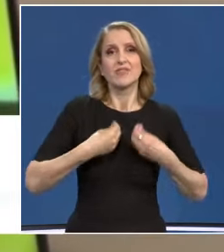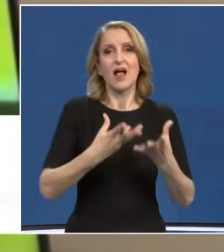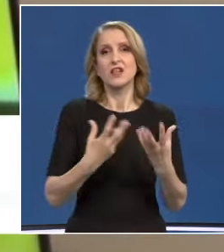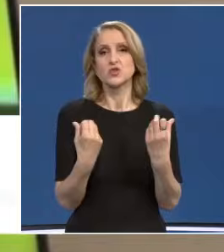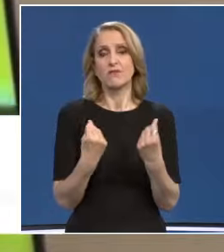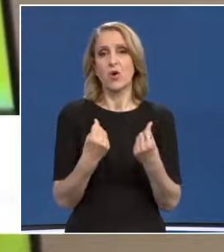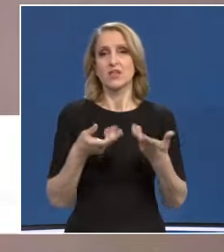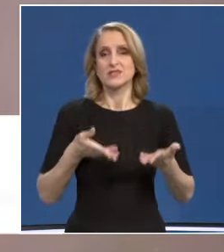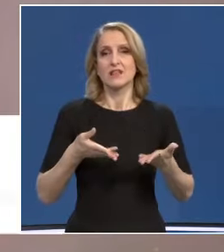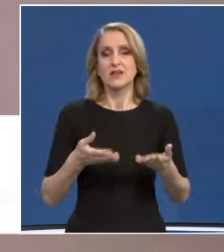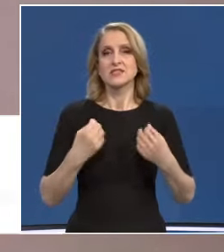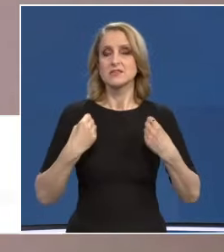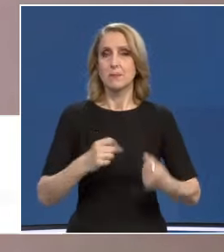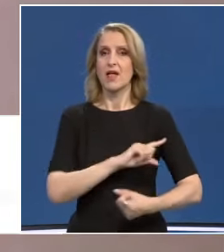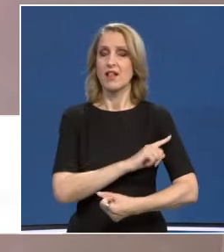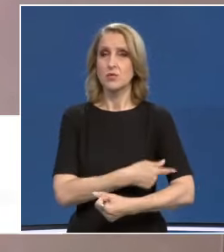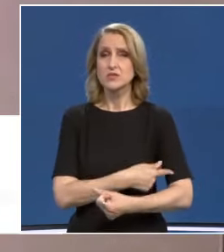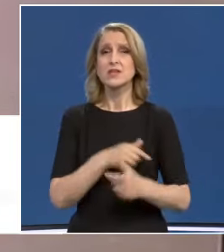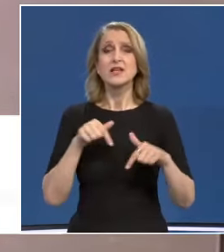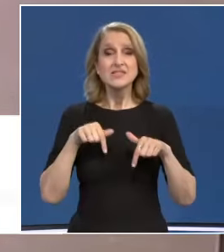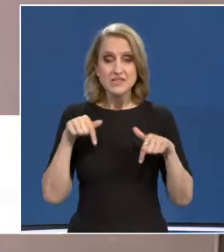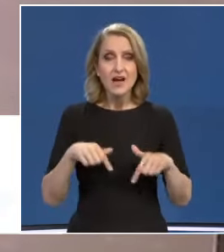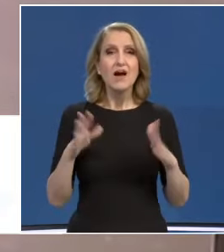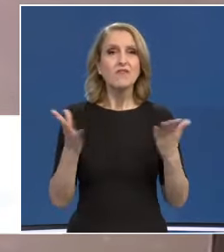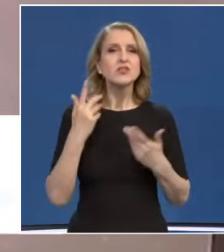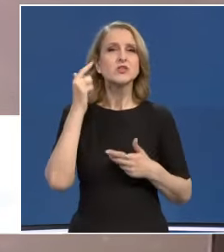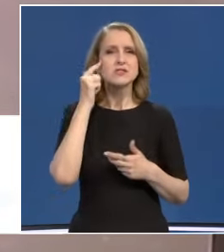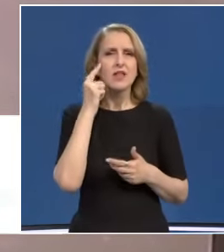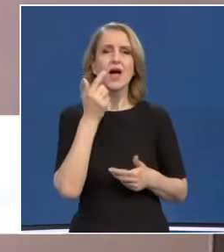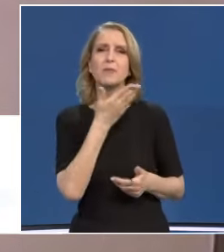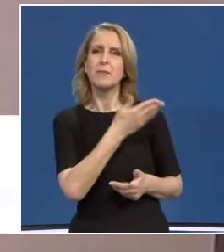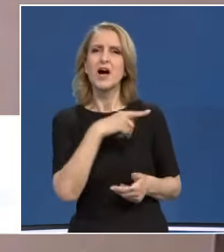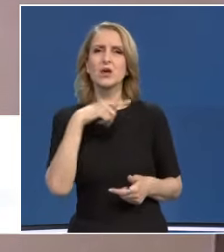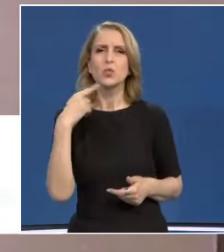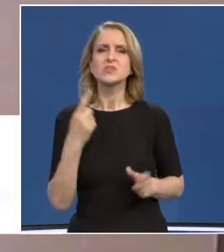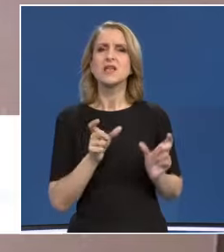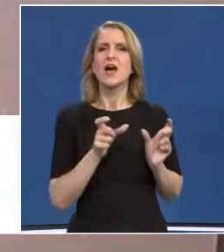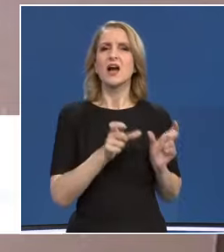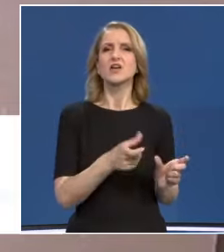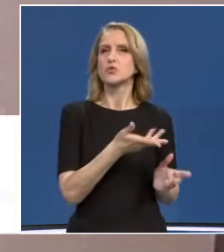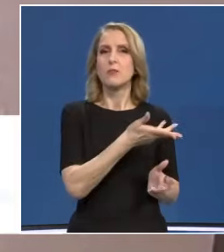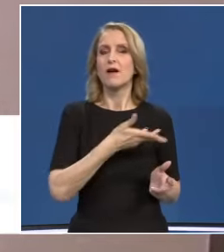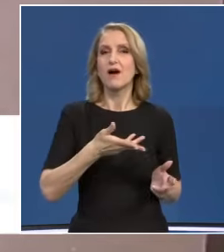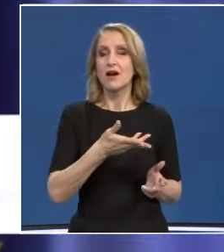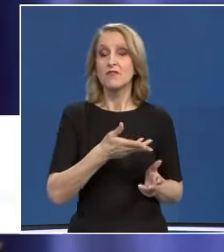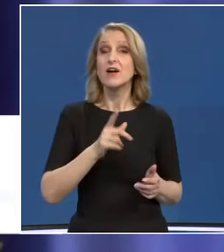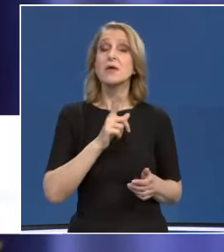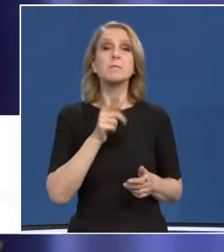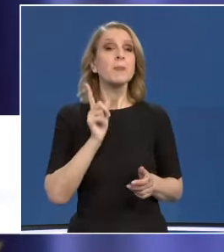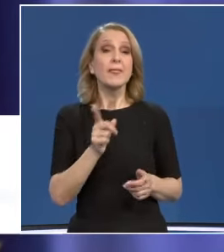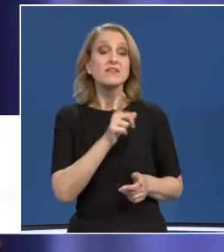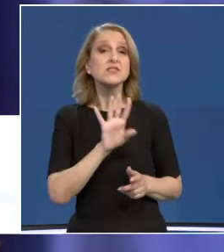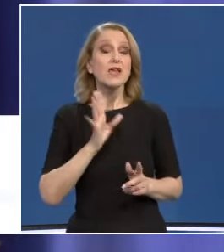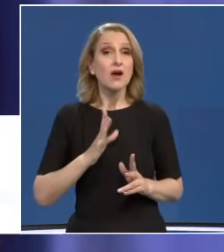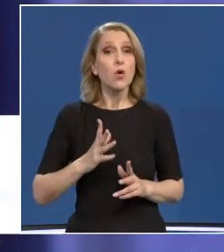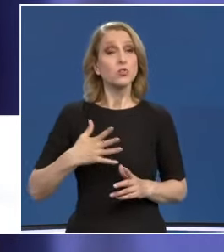ако още сме имали колебания, вече знаем точно какъв е този режим. Всеки, който изразява критика, който се застъпва за демокрацията,